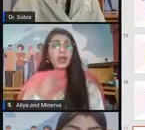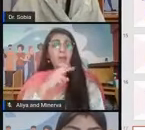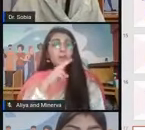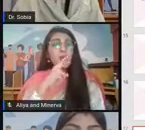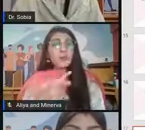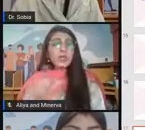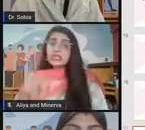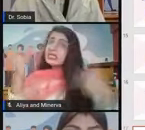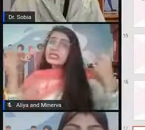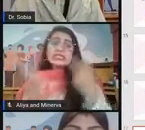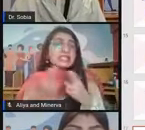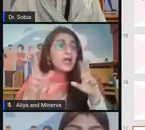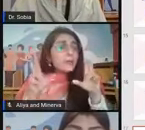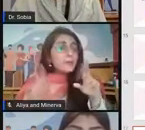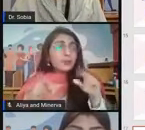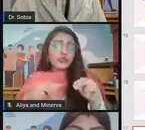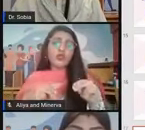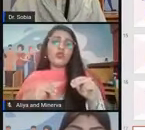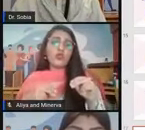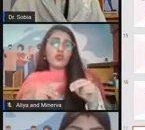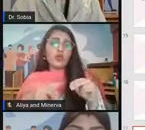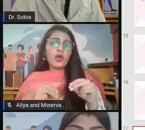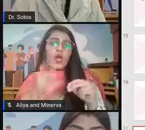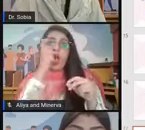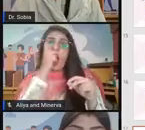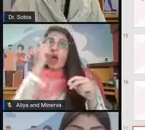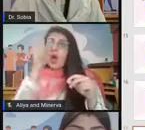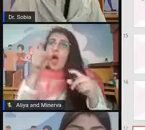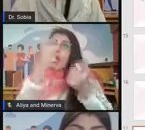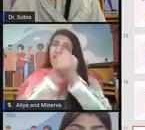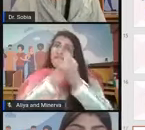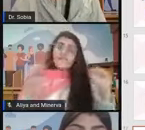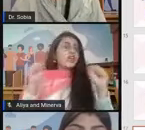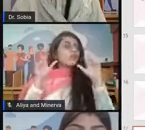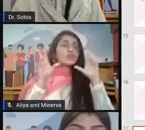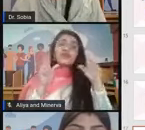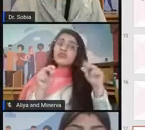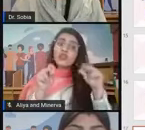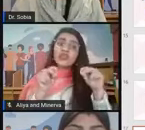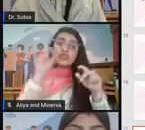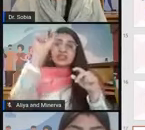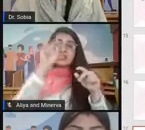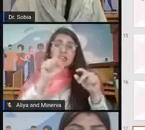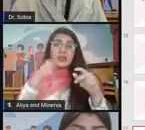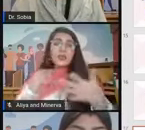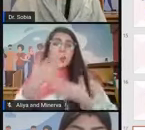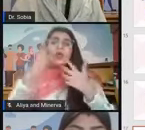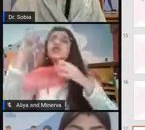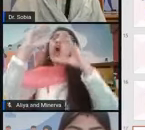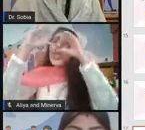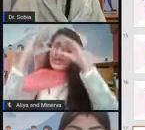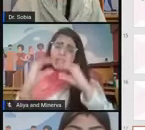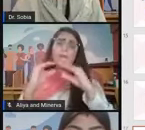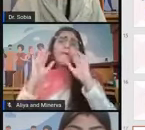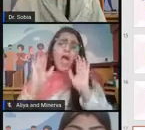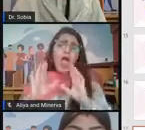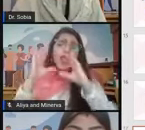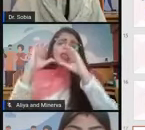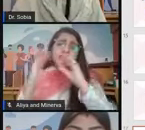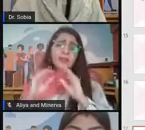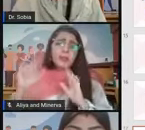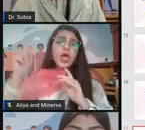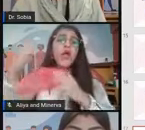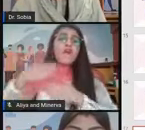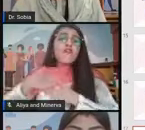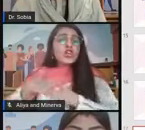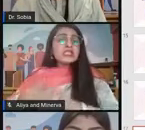ऐसा नहीं है कि men जो हैं totally इससे free हैं. The stats and numbers are low. क्योंकि मेल ब्रेस्ट